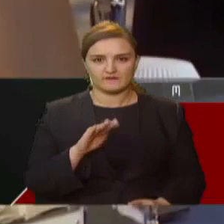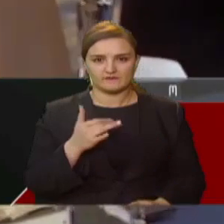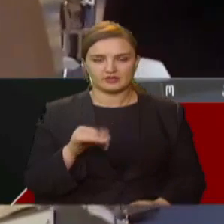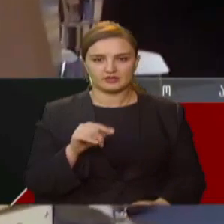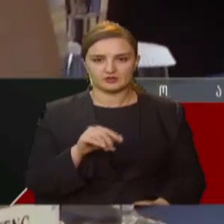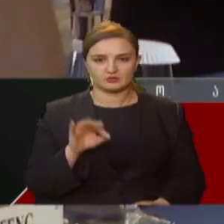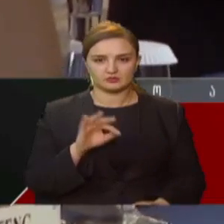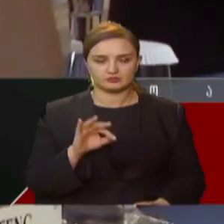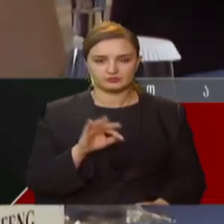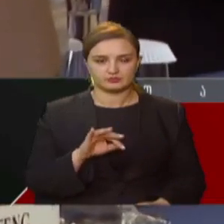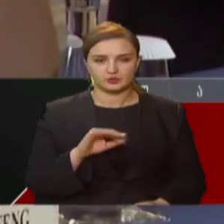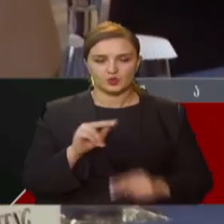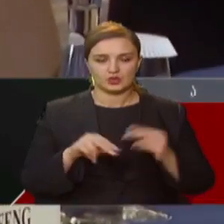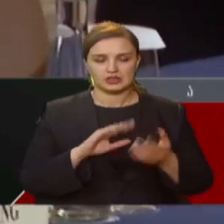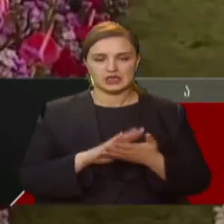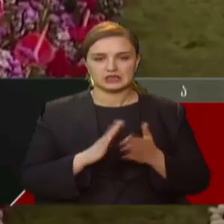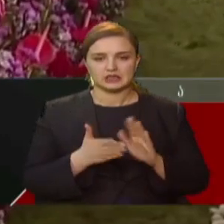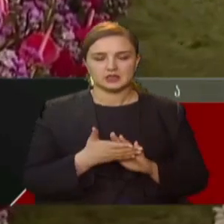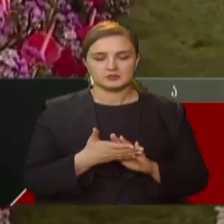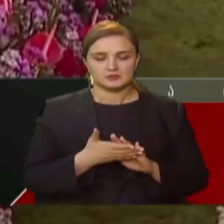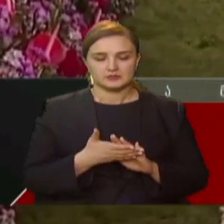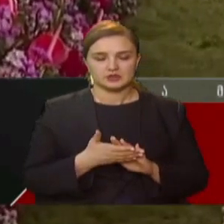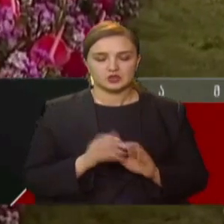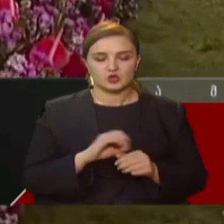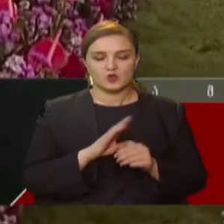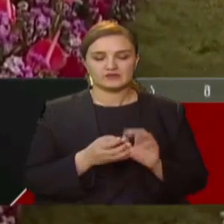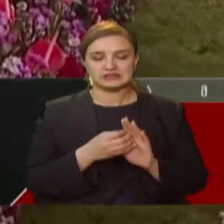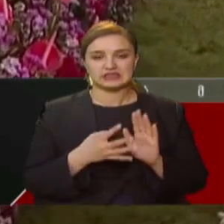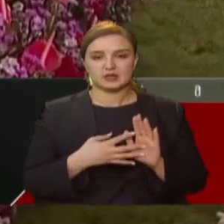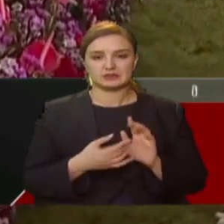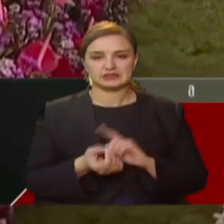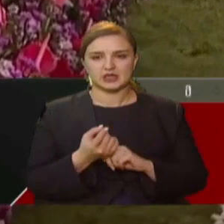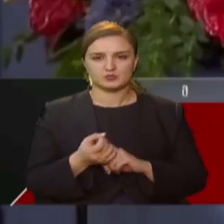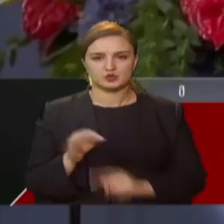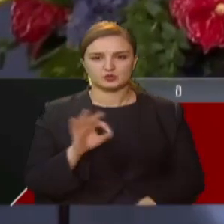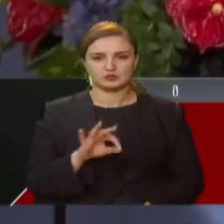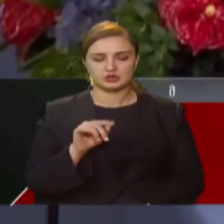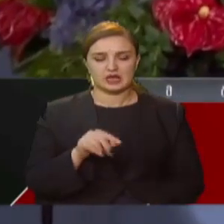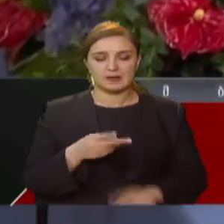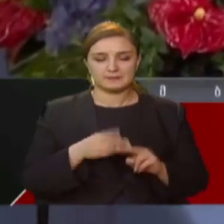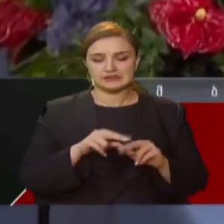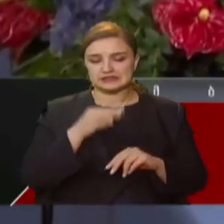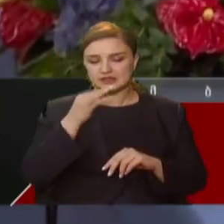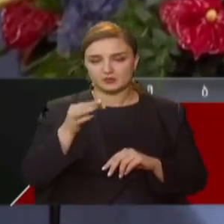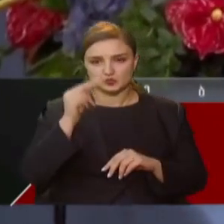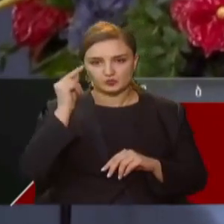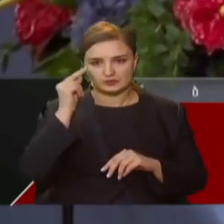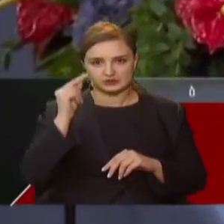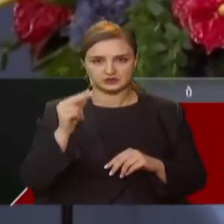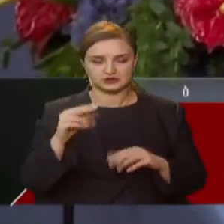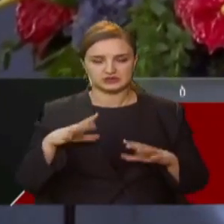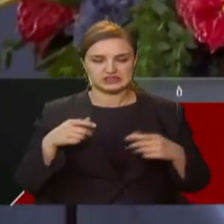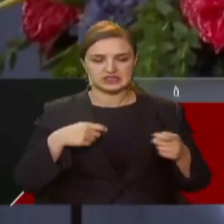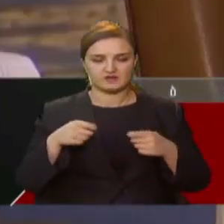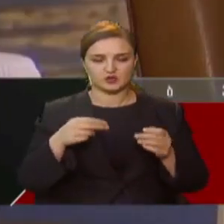kontraktebis sheuzguda da surs damoukidebeli gamozieba COVID-19-is tsarmoshobis shesakheb. Amis sapasugot Pekinma daatsesa savajro